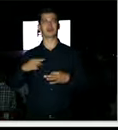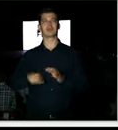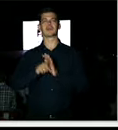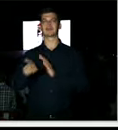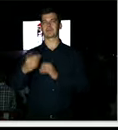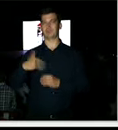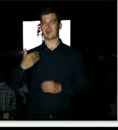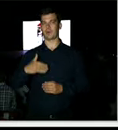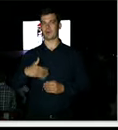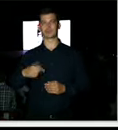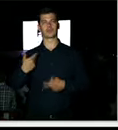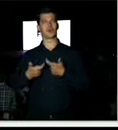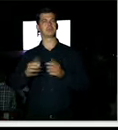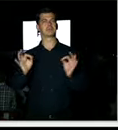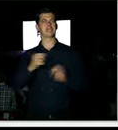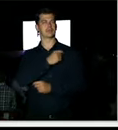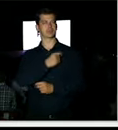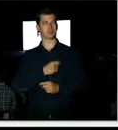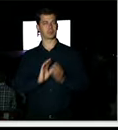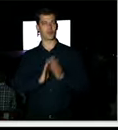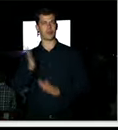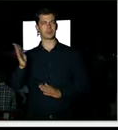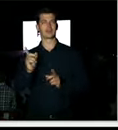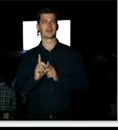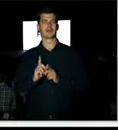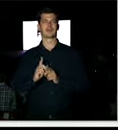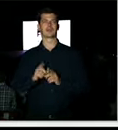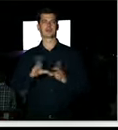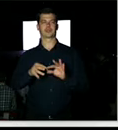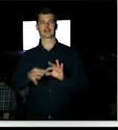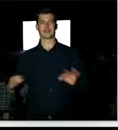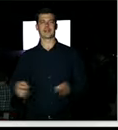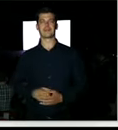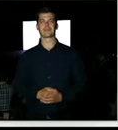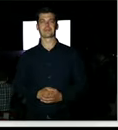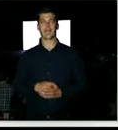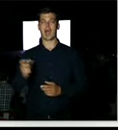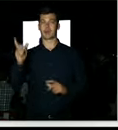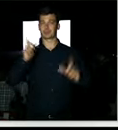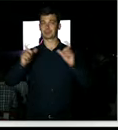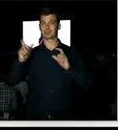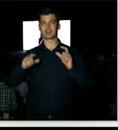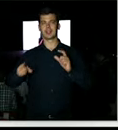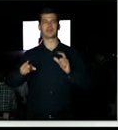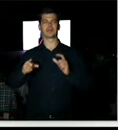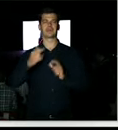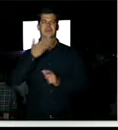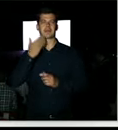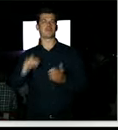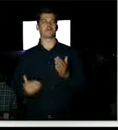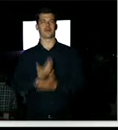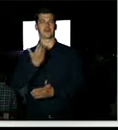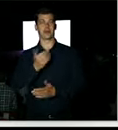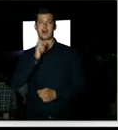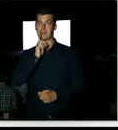suknię, na rączka z cekinami i tutaj maszkiniami na kościół. Sesje zdjęciowe to nie jest nic dla mnie nowego, ale tutaj